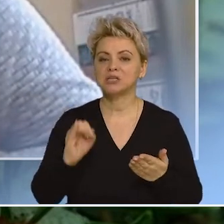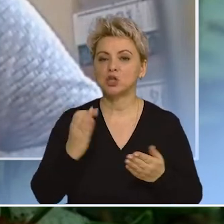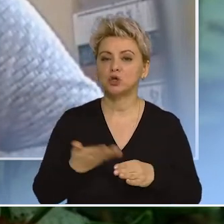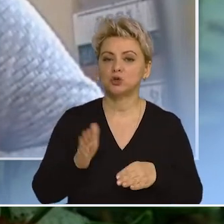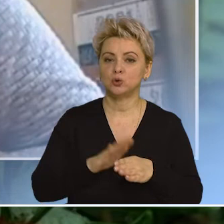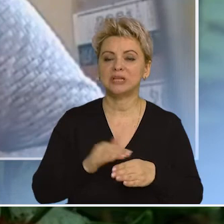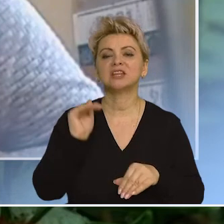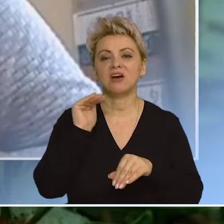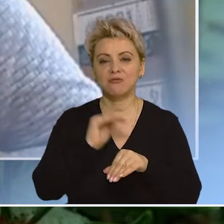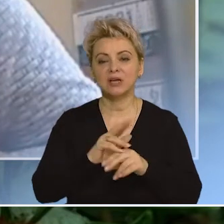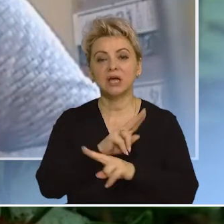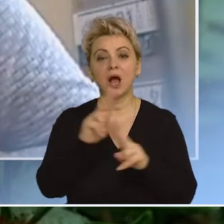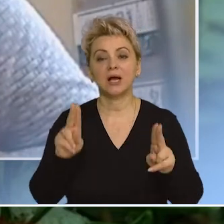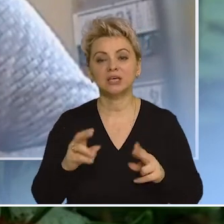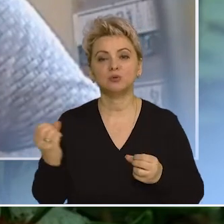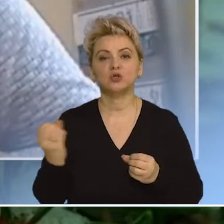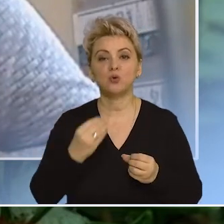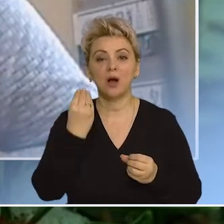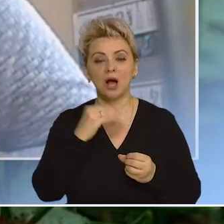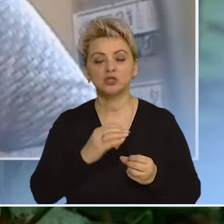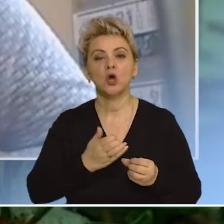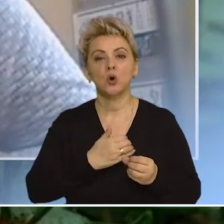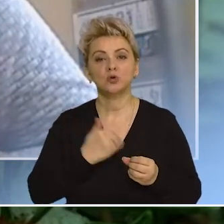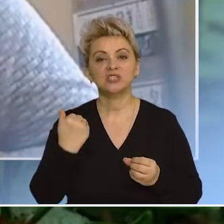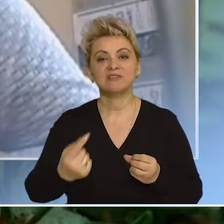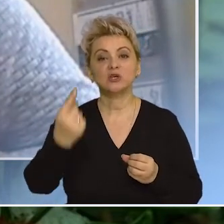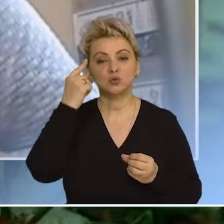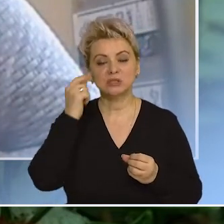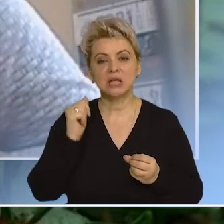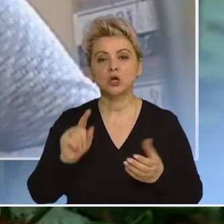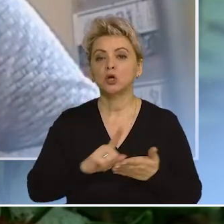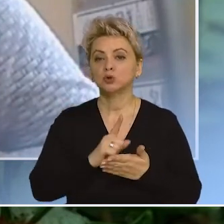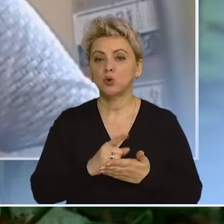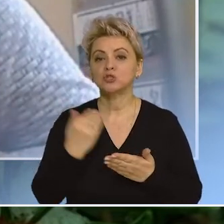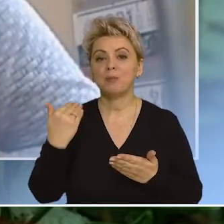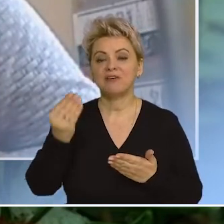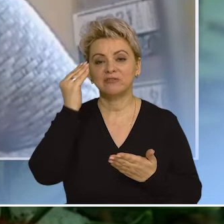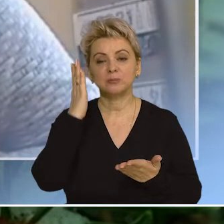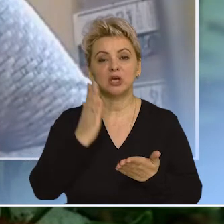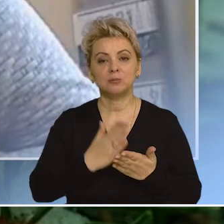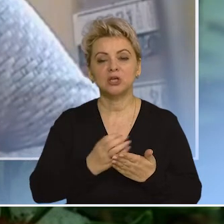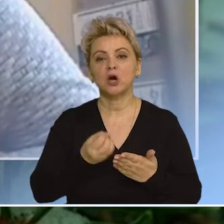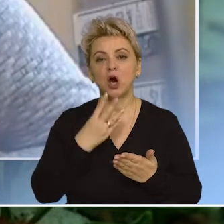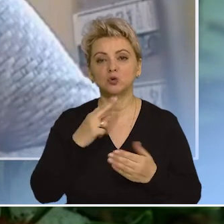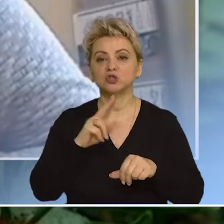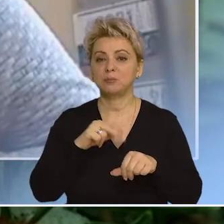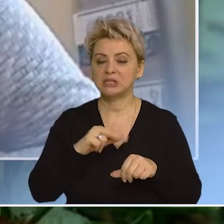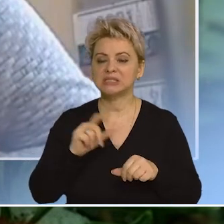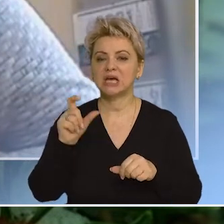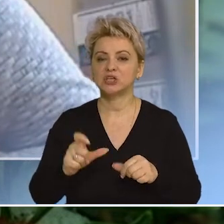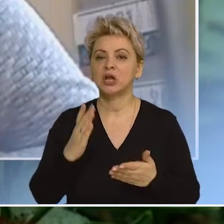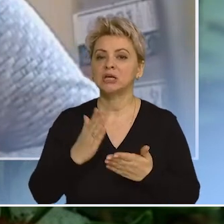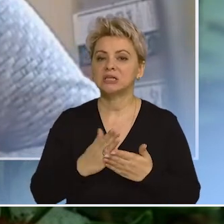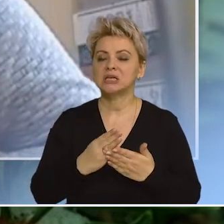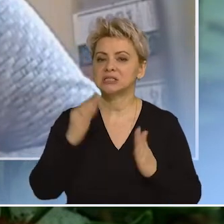трудна. Это абсолютный факт. А вот какими еще качествами, вот хочется у вас узнать, должен, по вашему мнению, обладать хороший участковый? Есть